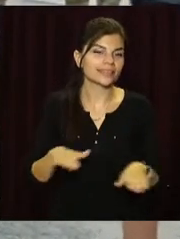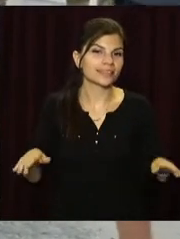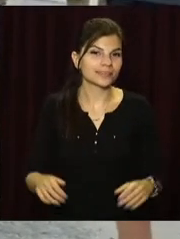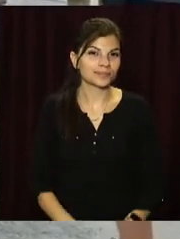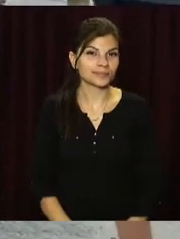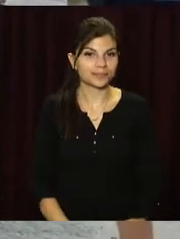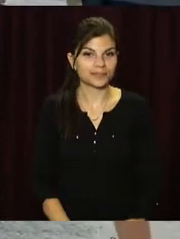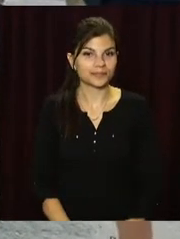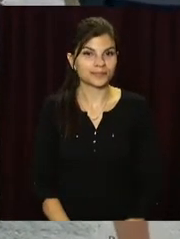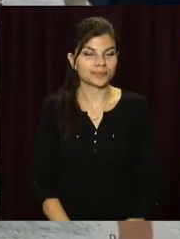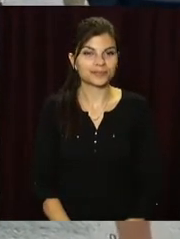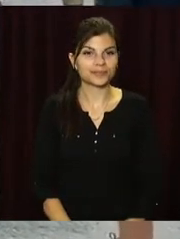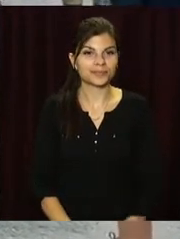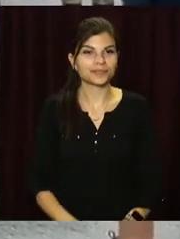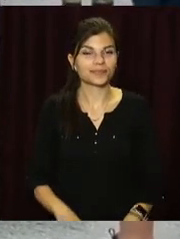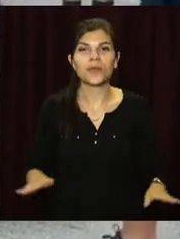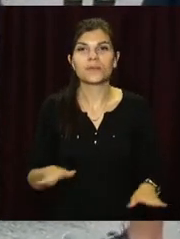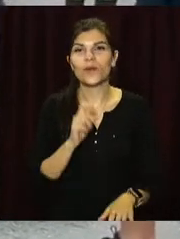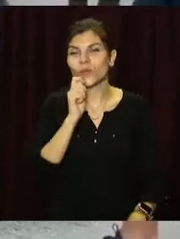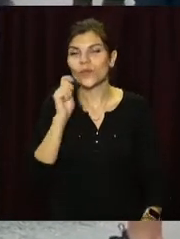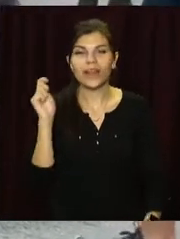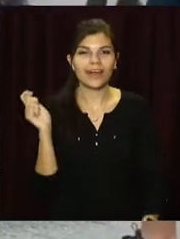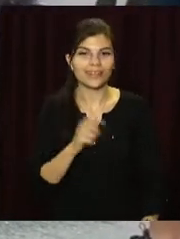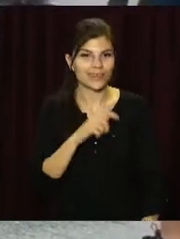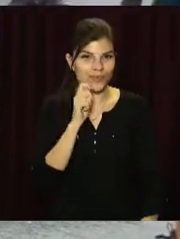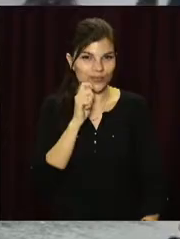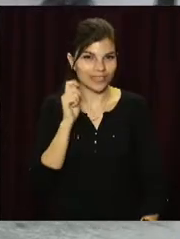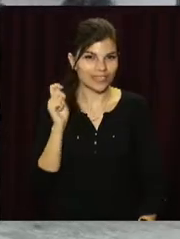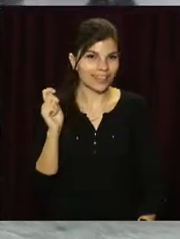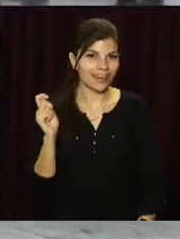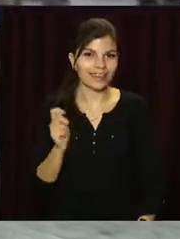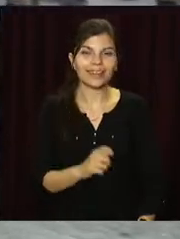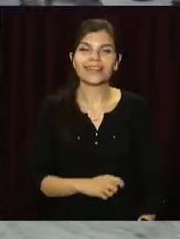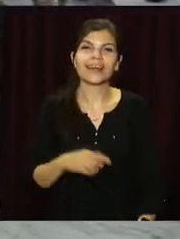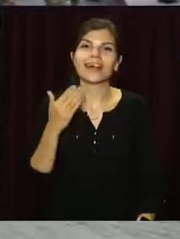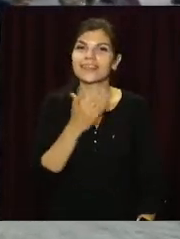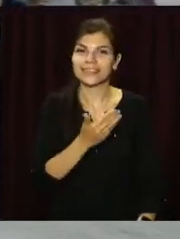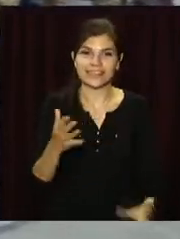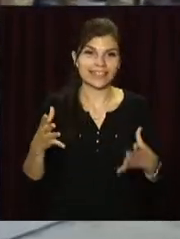Україна! Після далечі дорі!